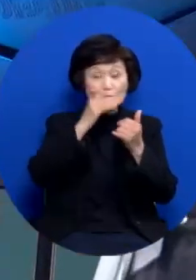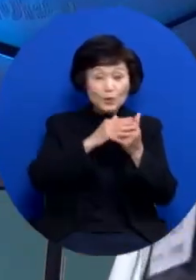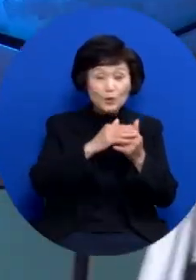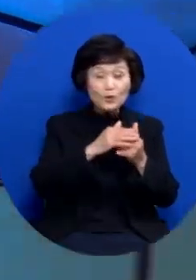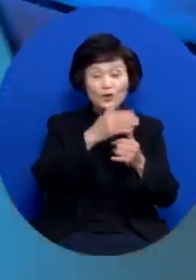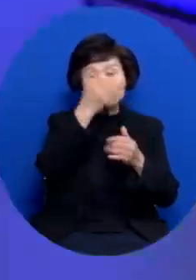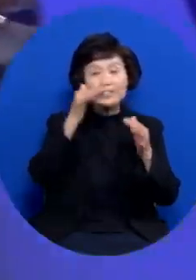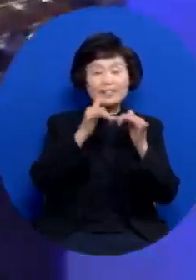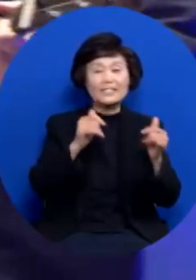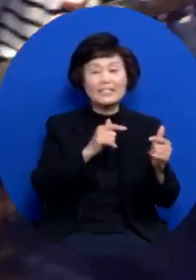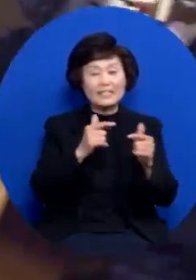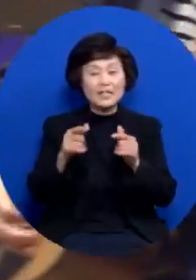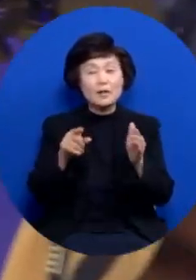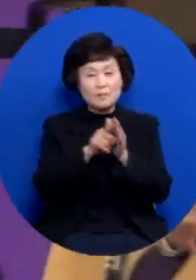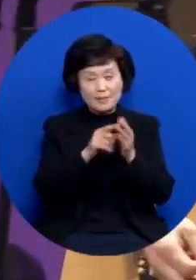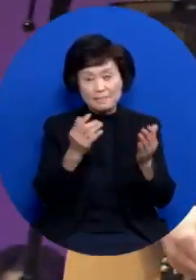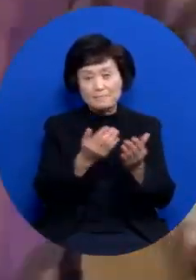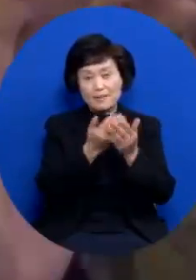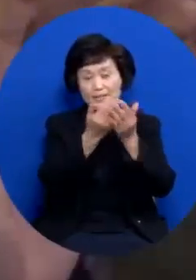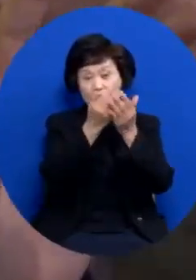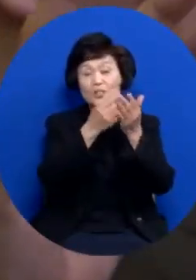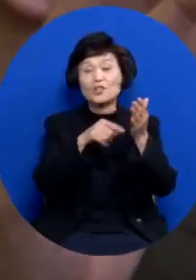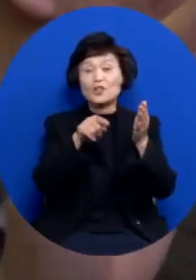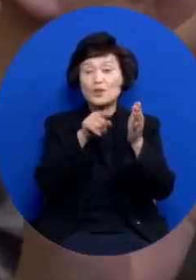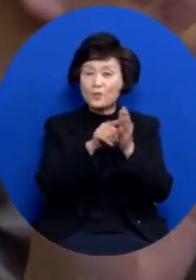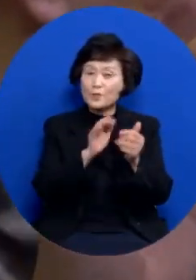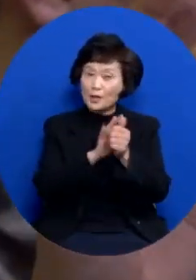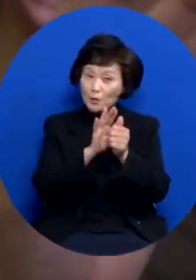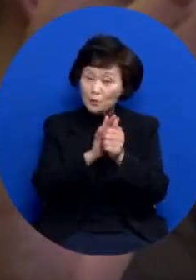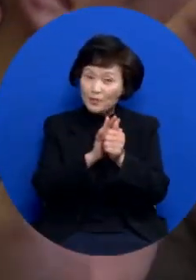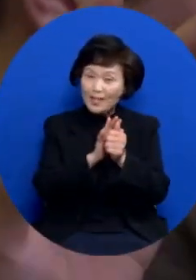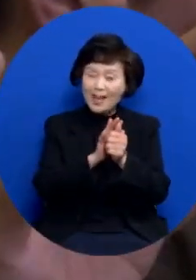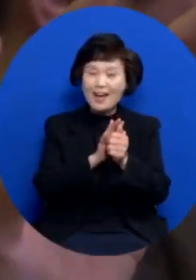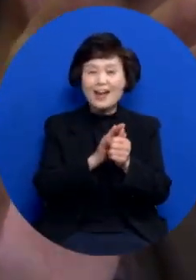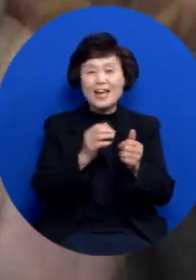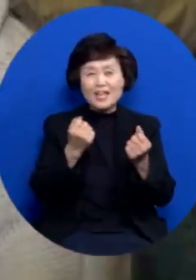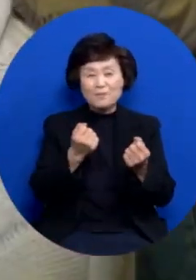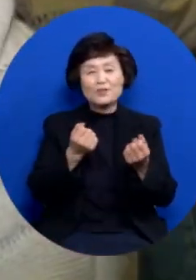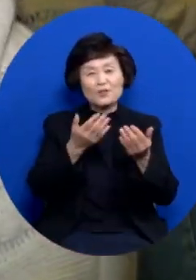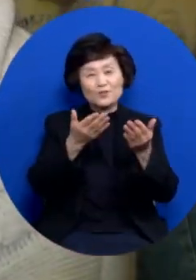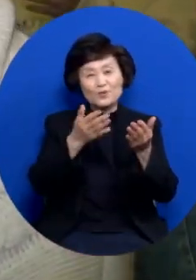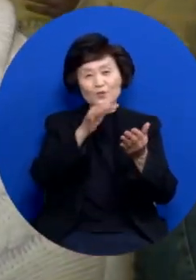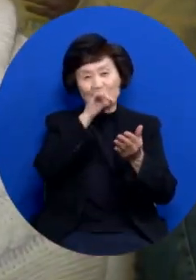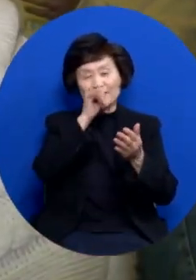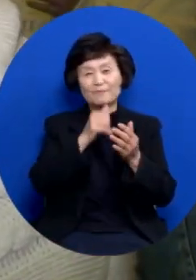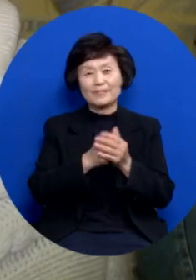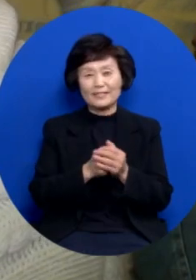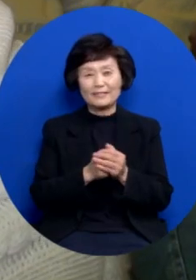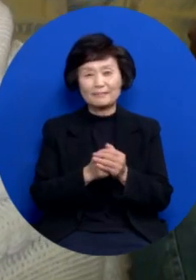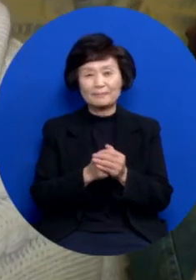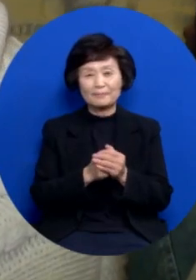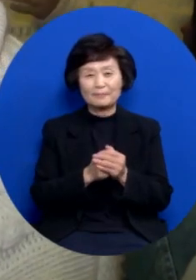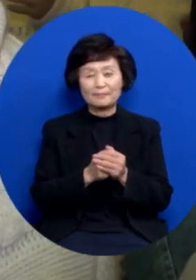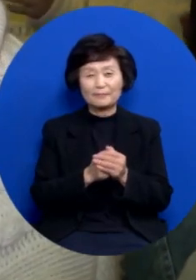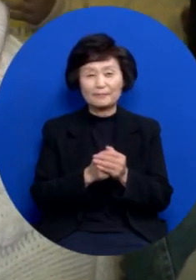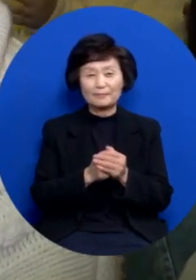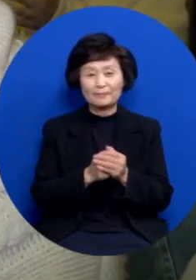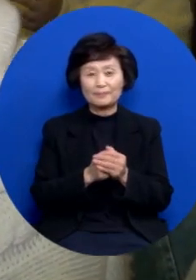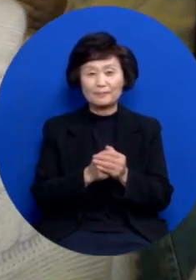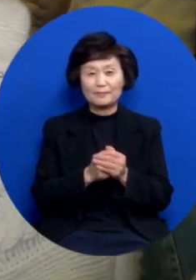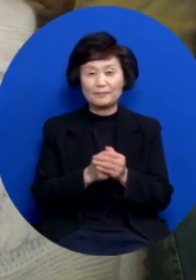발전을 도모하는 교단 차원의 노력이 미래 세대 사역에 활기를 불어넣고 있습니다. CTS 뉴스